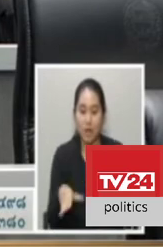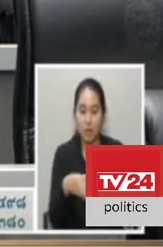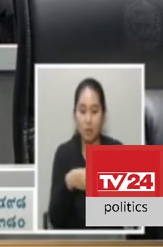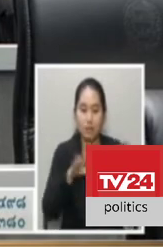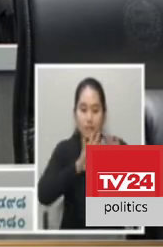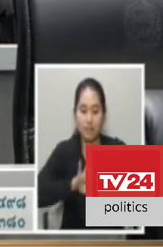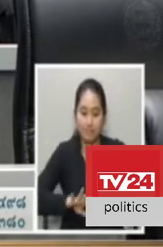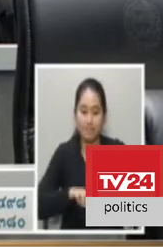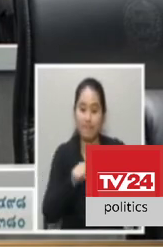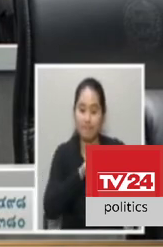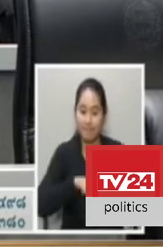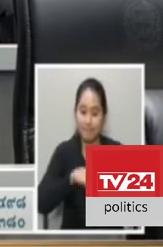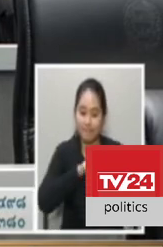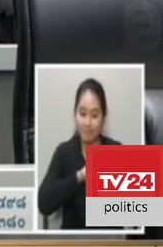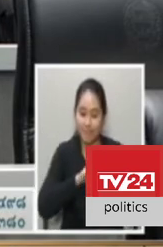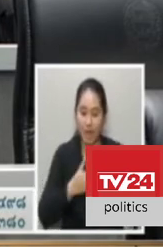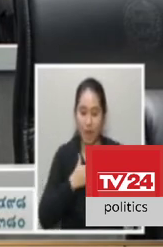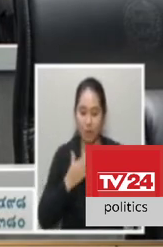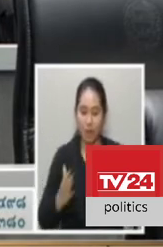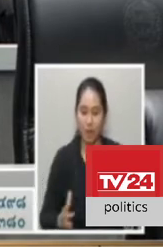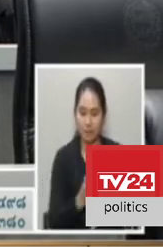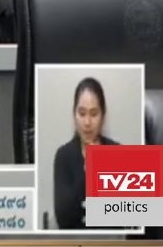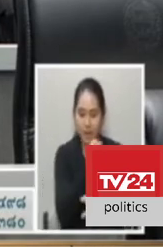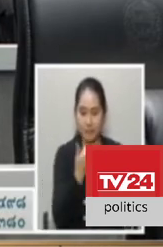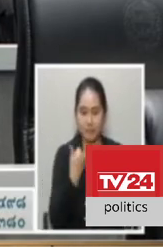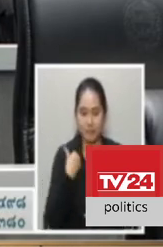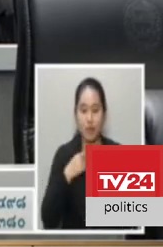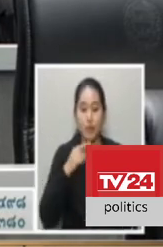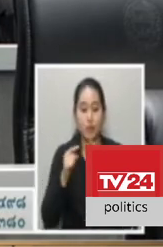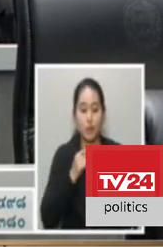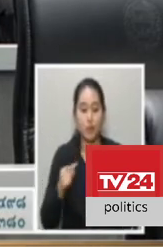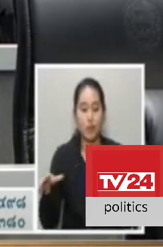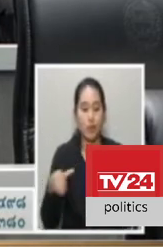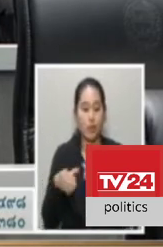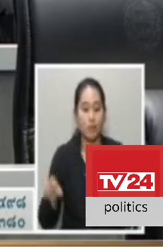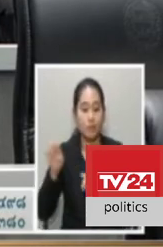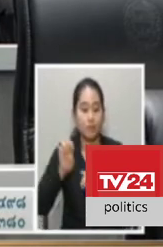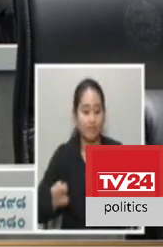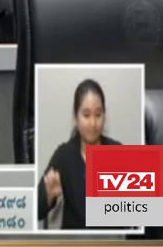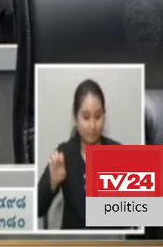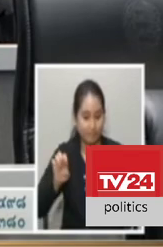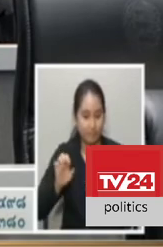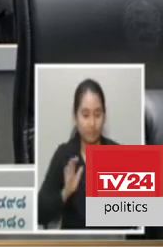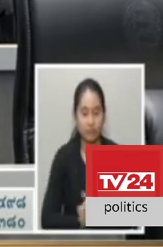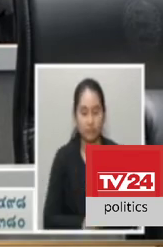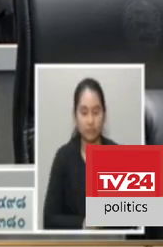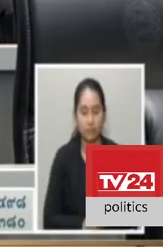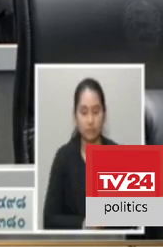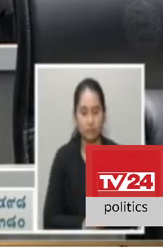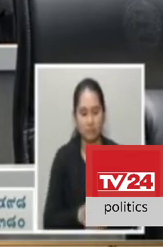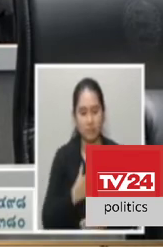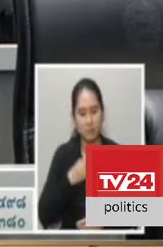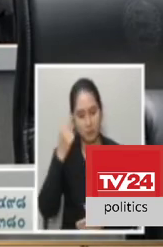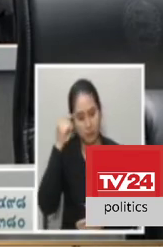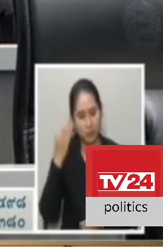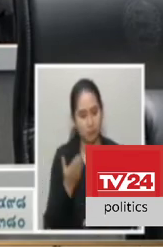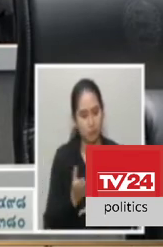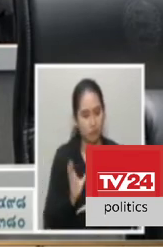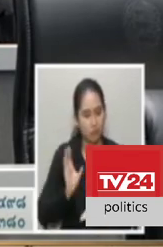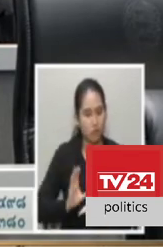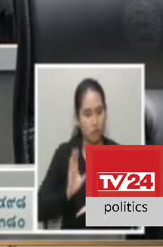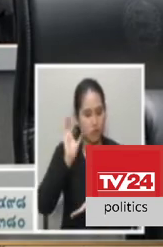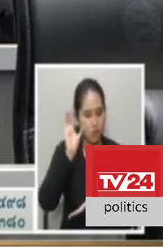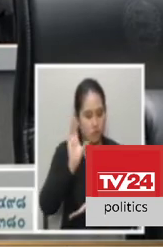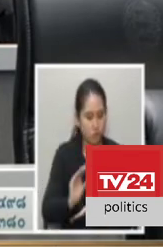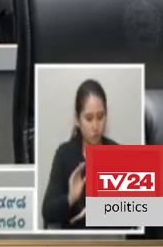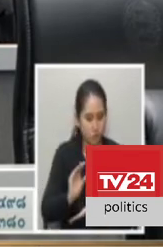เพื่อให้เรามีอำนาจในการต่อรองกับสหภาพยุโรปเพิ่มมากขึ้นซึ่งจะเป็นการลงทุนที่น้อยลง